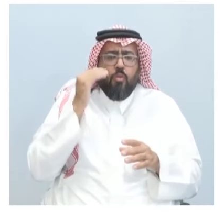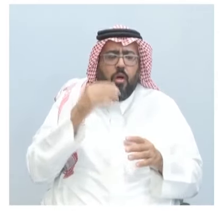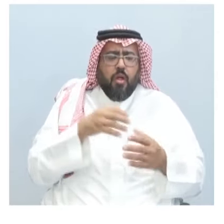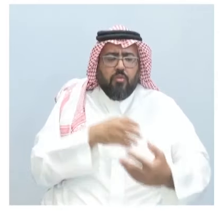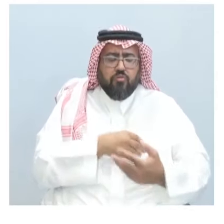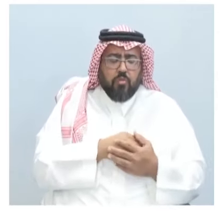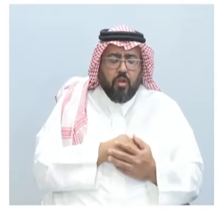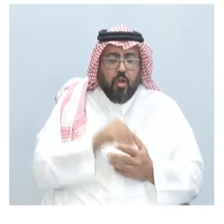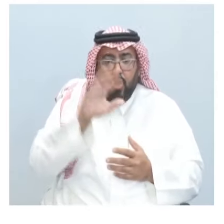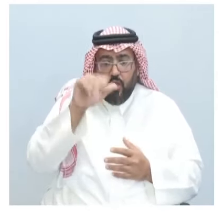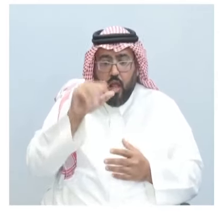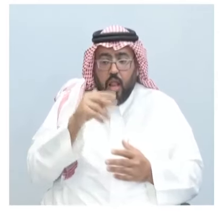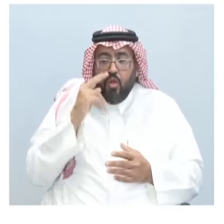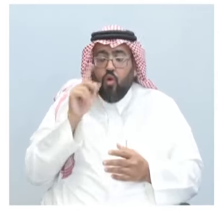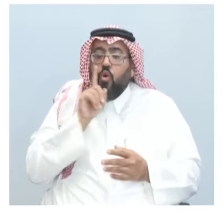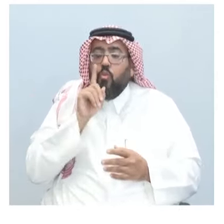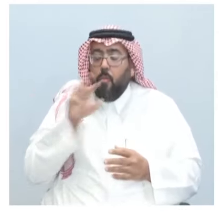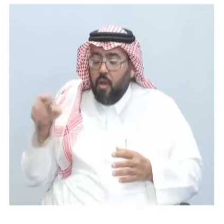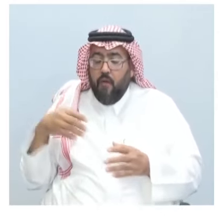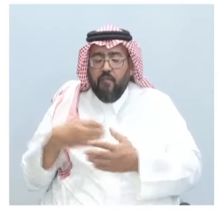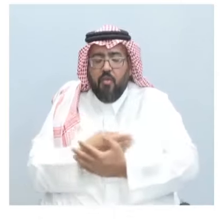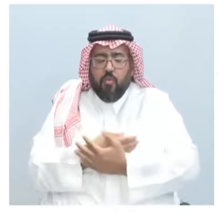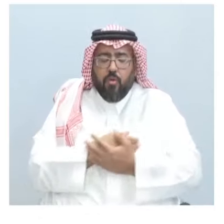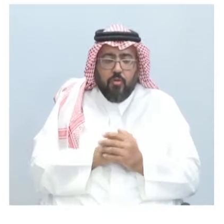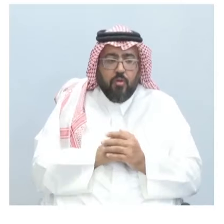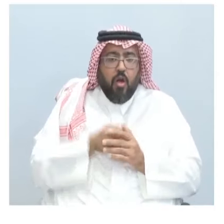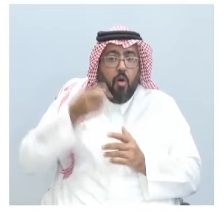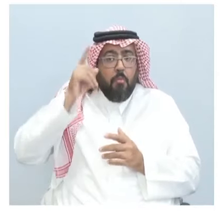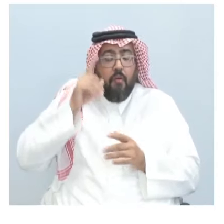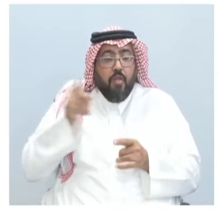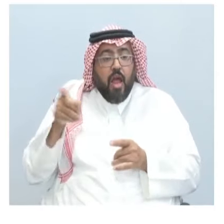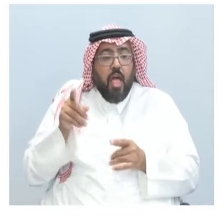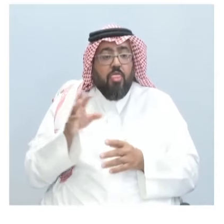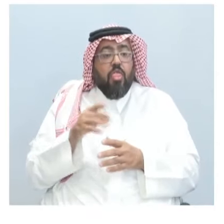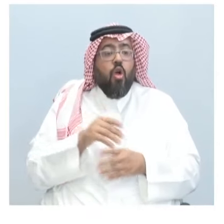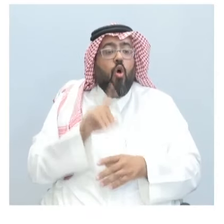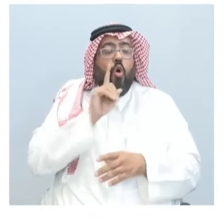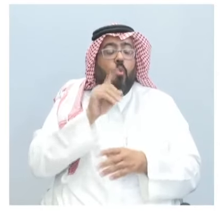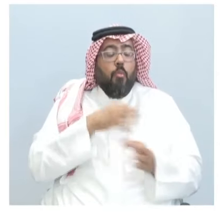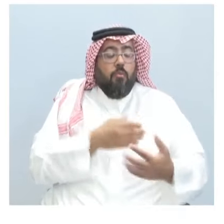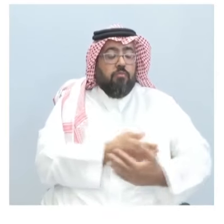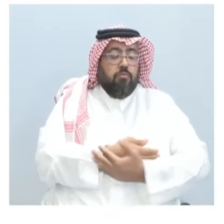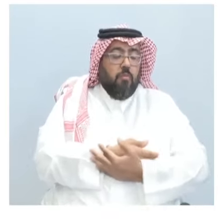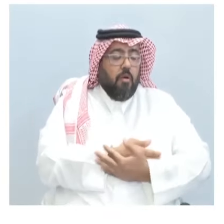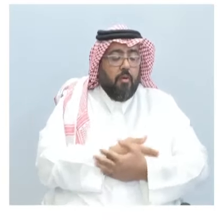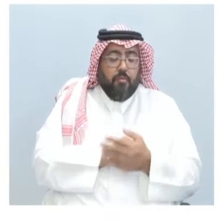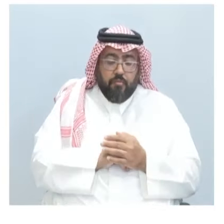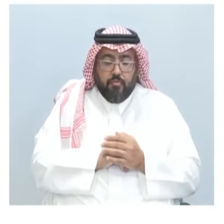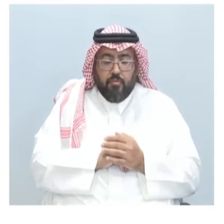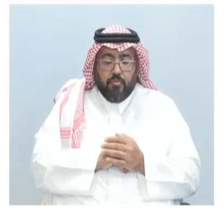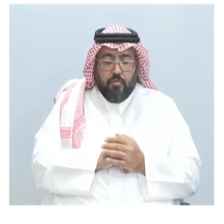فدلت اخته على امه وهم لا يعلمون انها امه